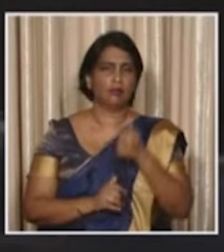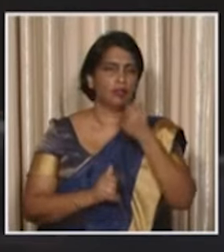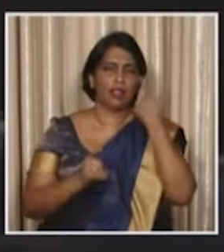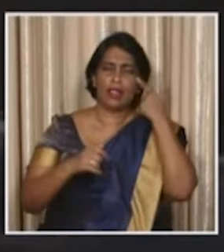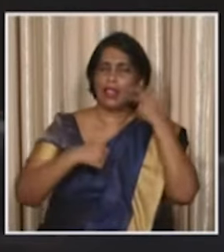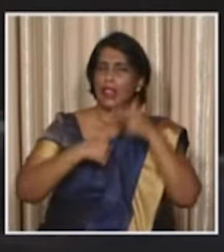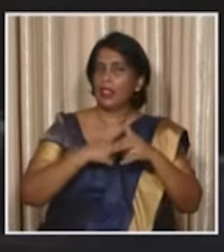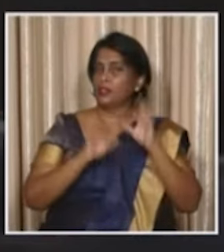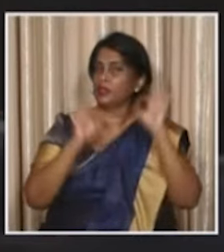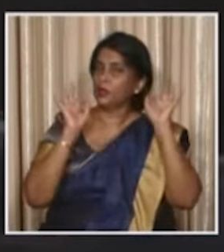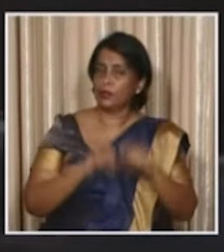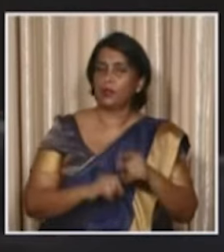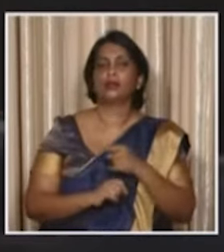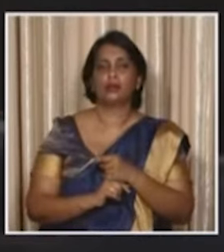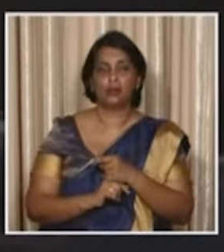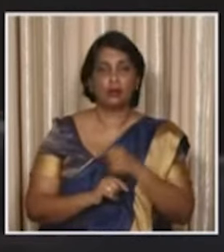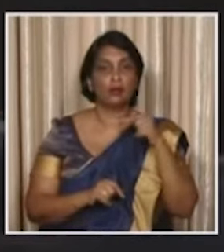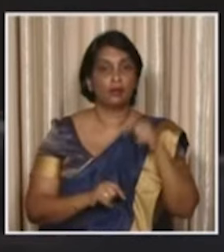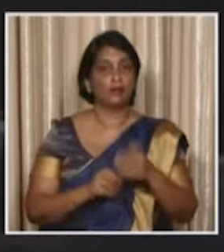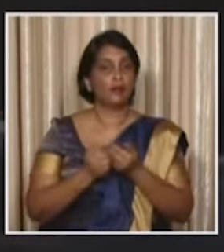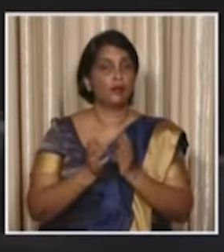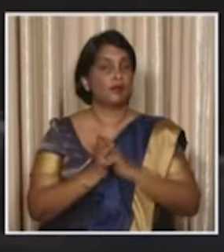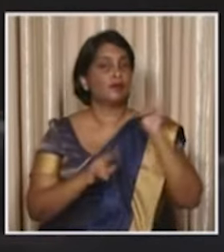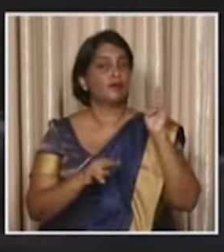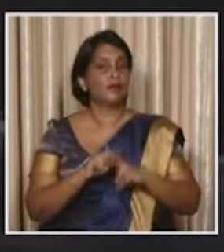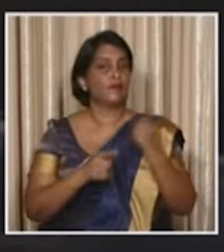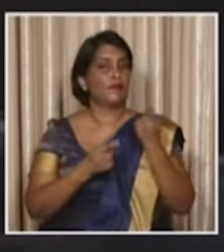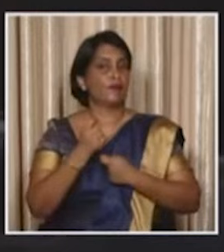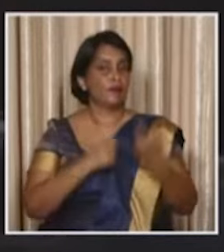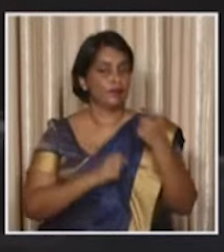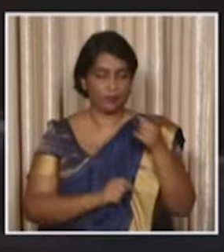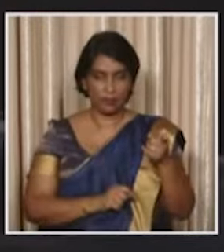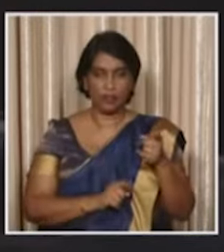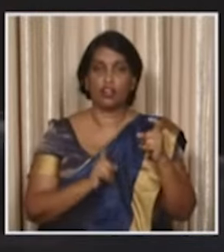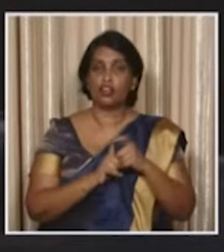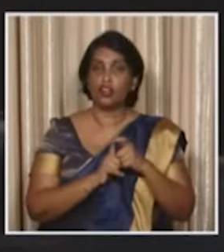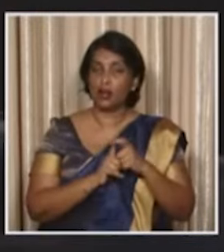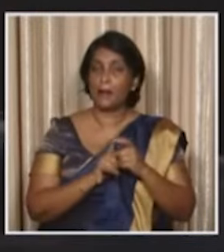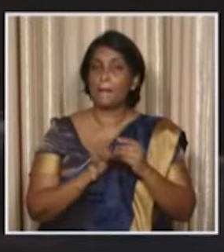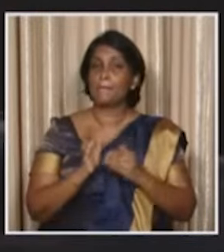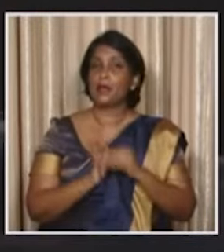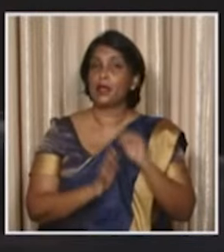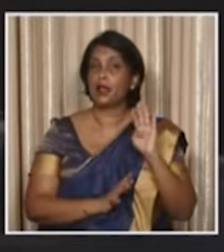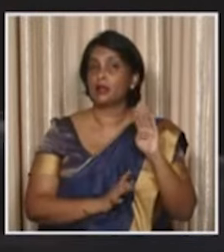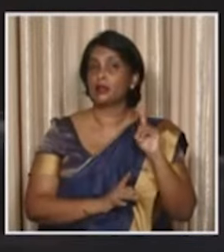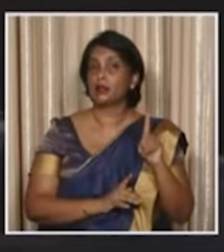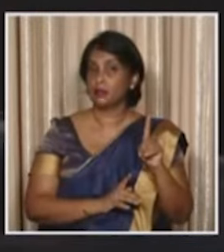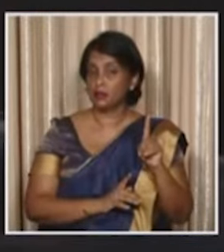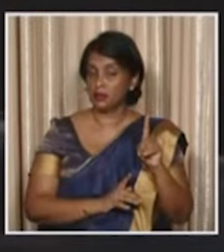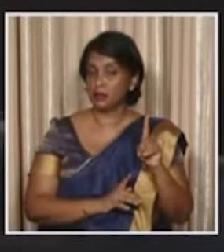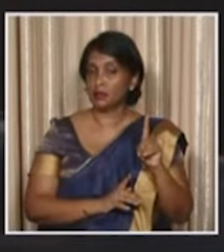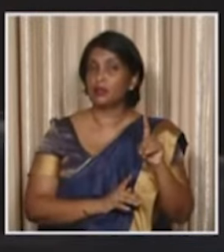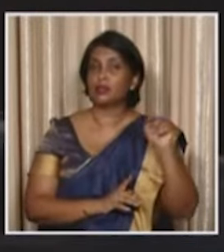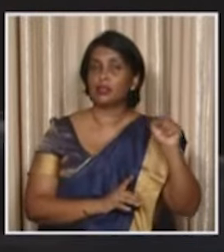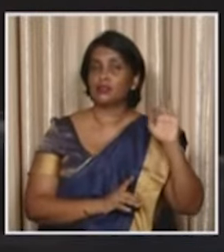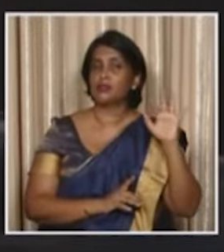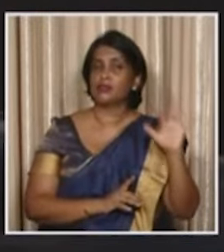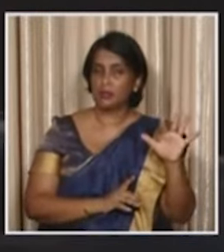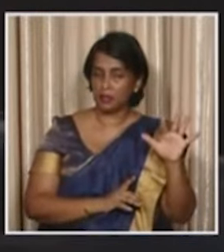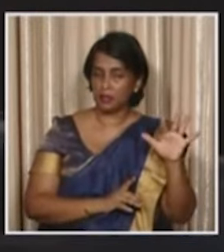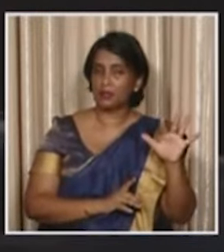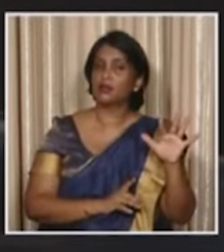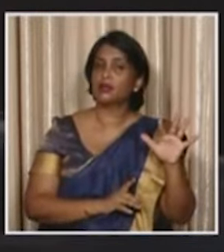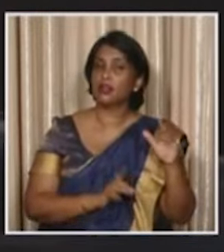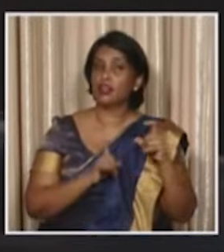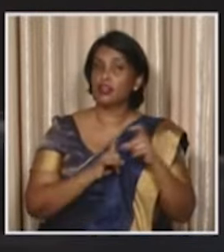හේතුවක් පදනමක් නැතුව අද තමන්ගේ හිතවතෙකුට මේක විකුණන්න යන්නේ ඩොලර් මිලියන 41.5ට.